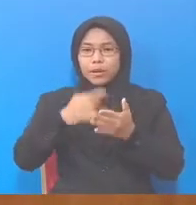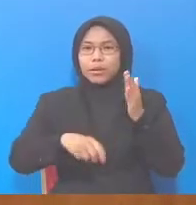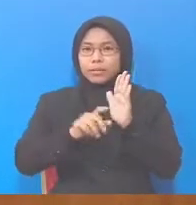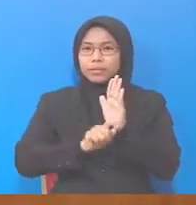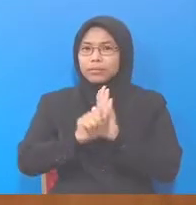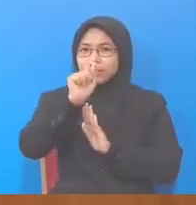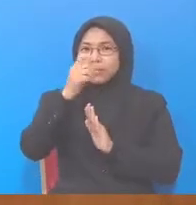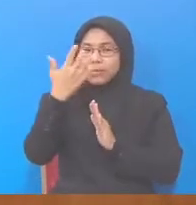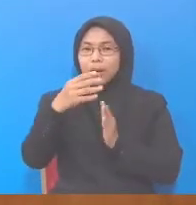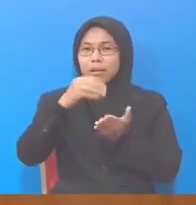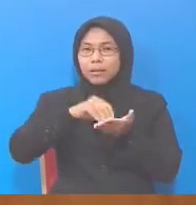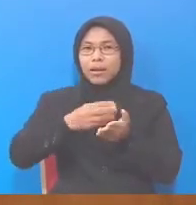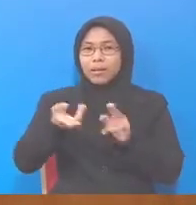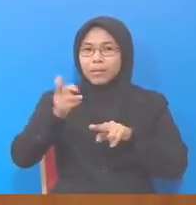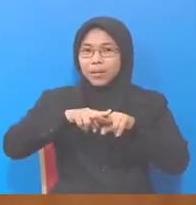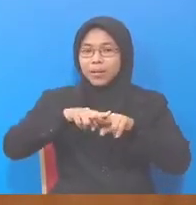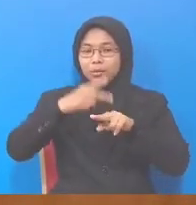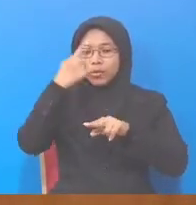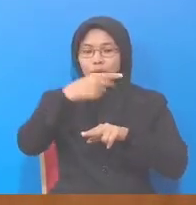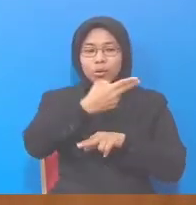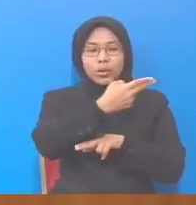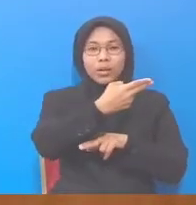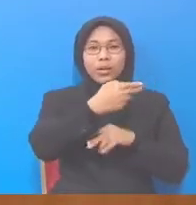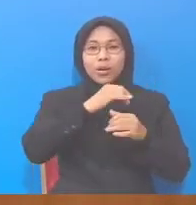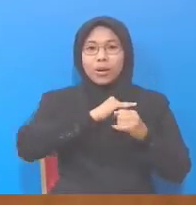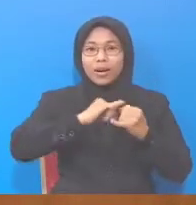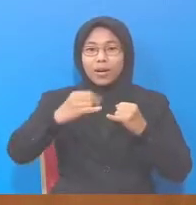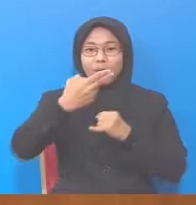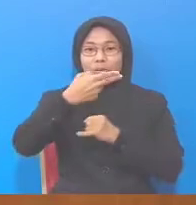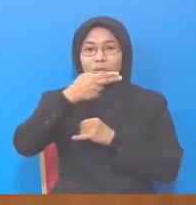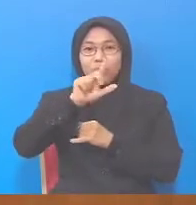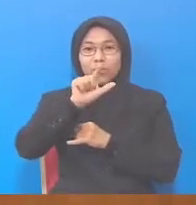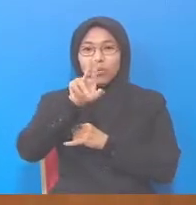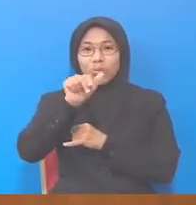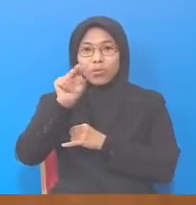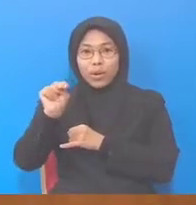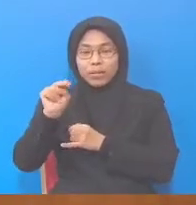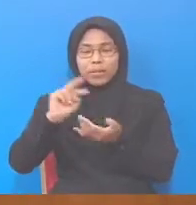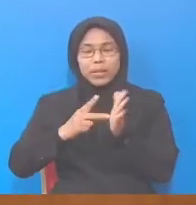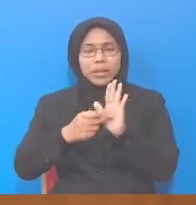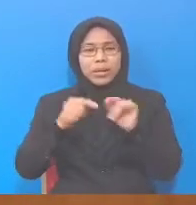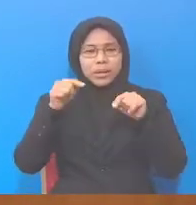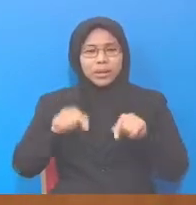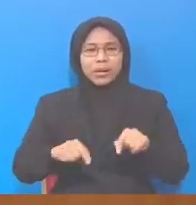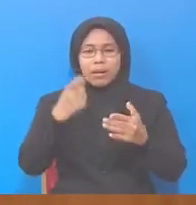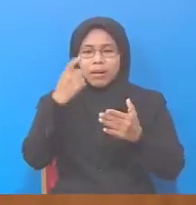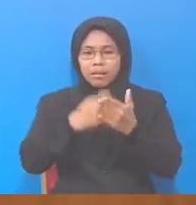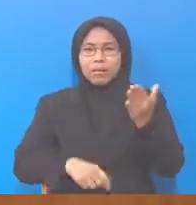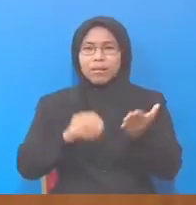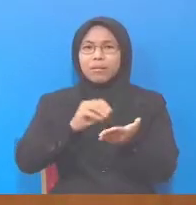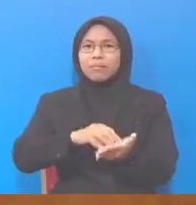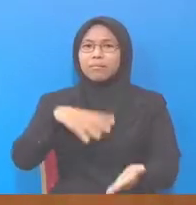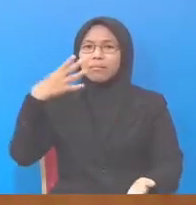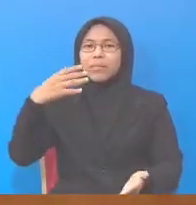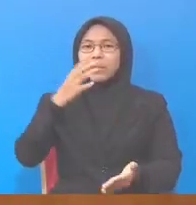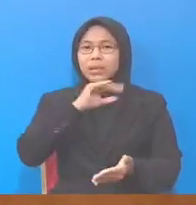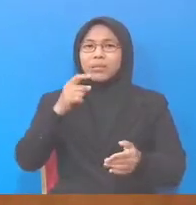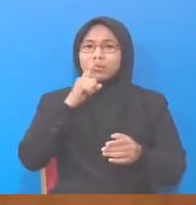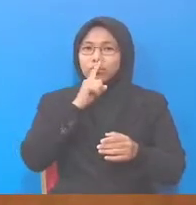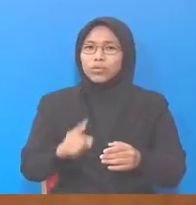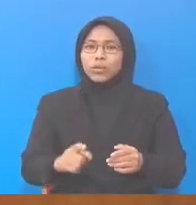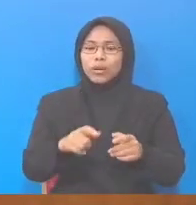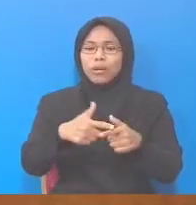diperingkat huluan pule editrix hiliran pule harga kuku begitu tinggi dan jurang nyaa adalah amat